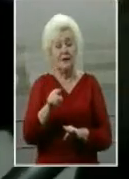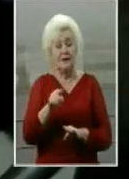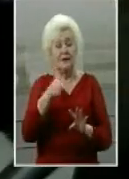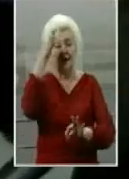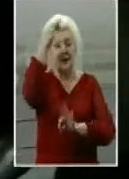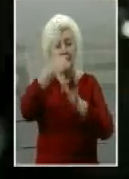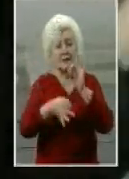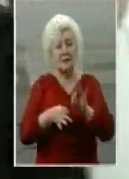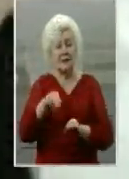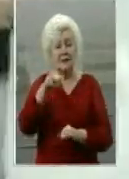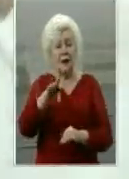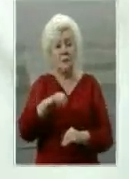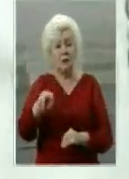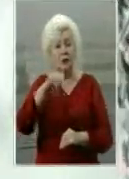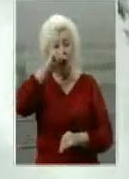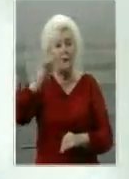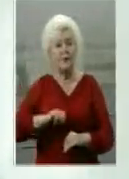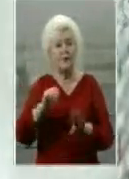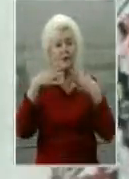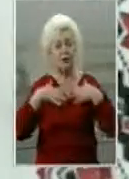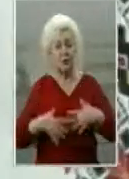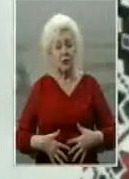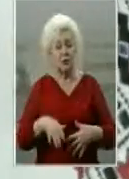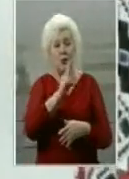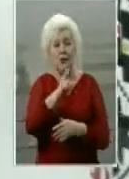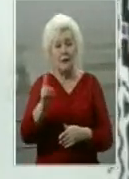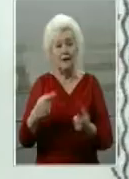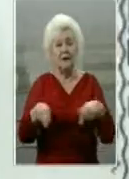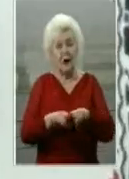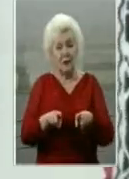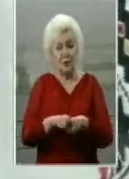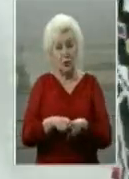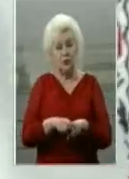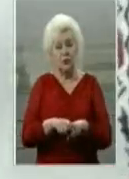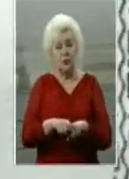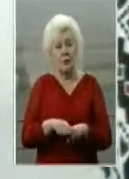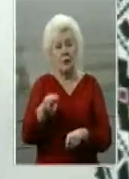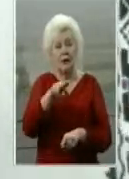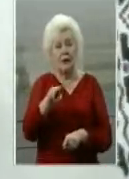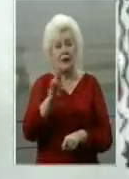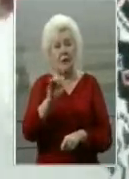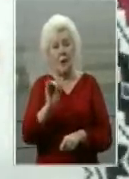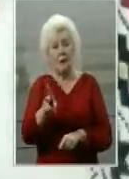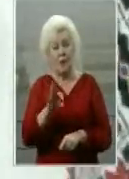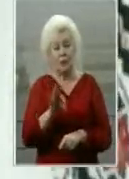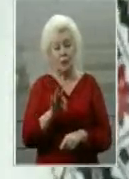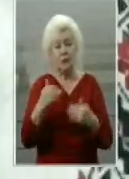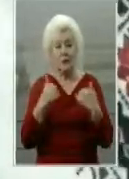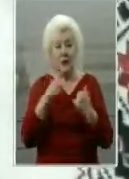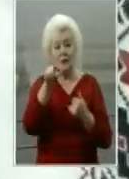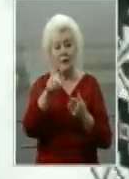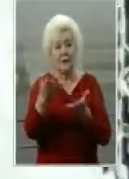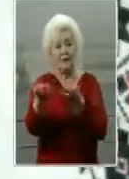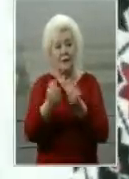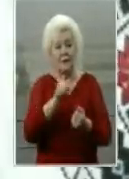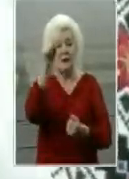Східне Поділля, Вінницька сорочка, яка також Лідія Бебешка, я в неї